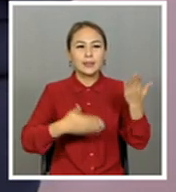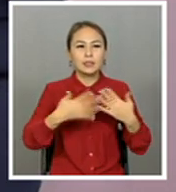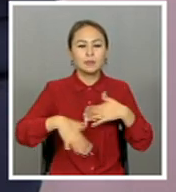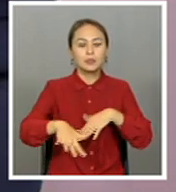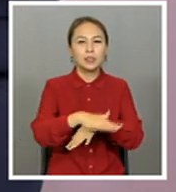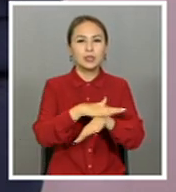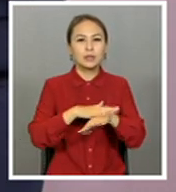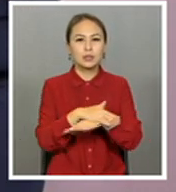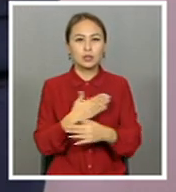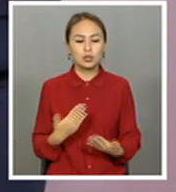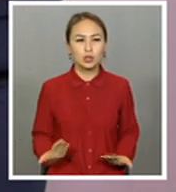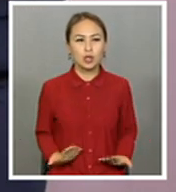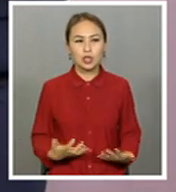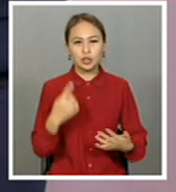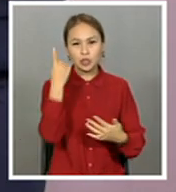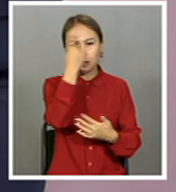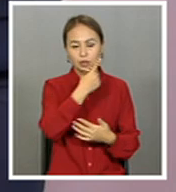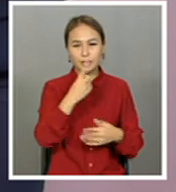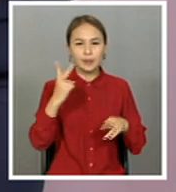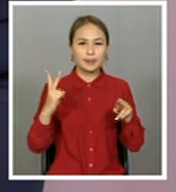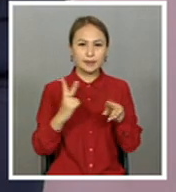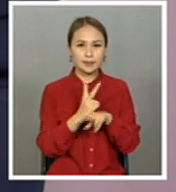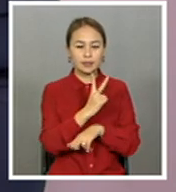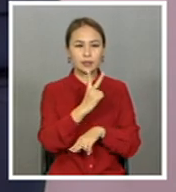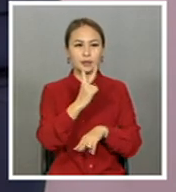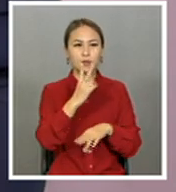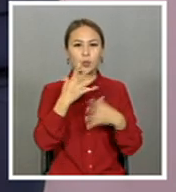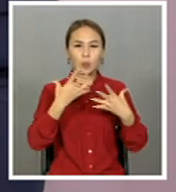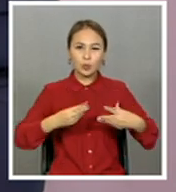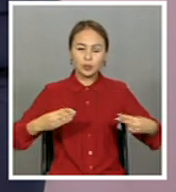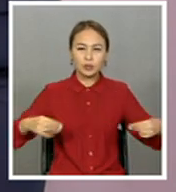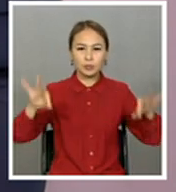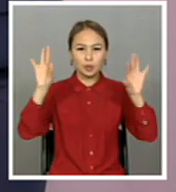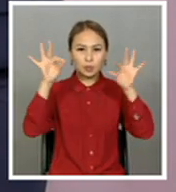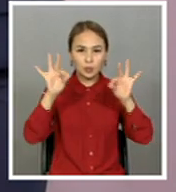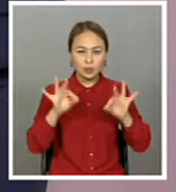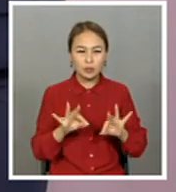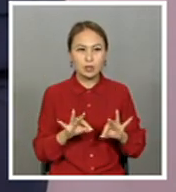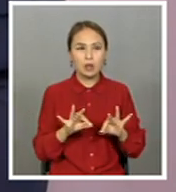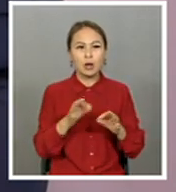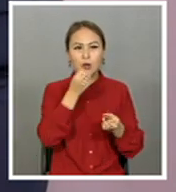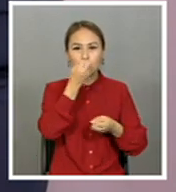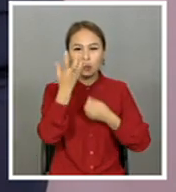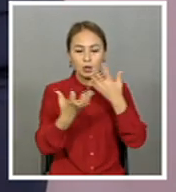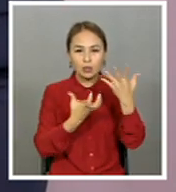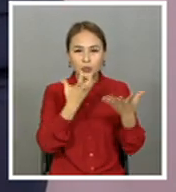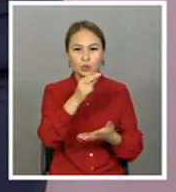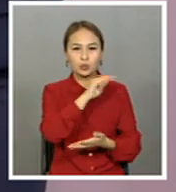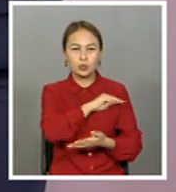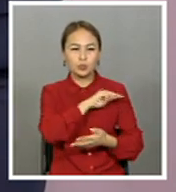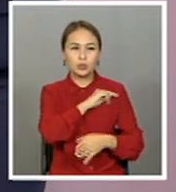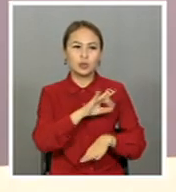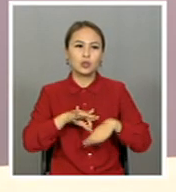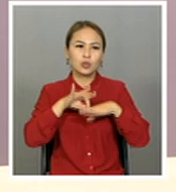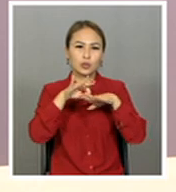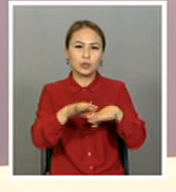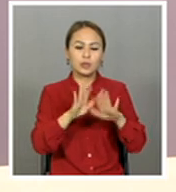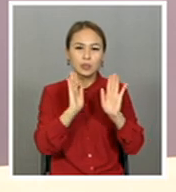мекендерде жылына екі рет көктем мен күзде көгалдандыру жұмысы жүргізіледі.